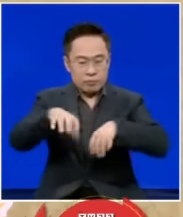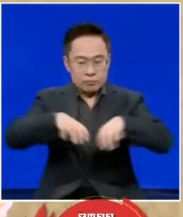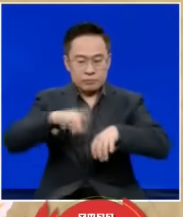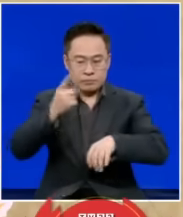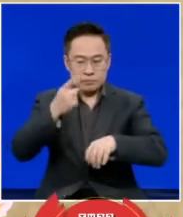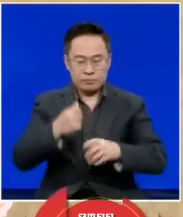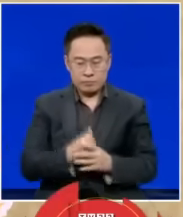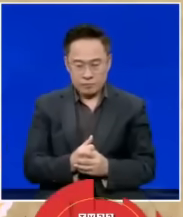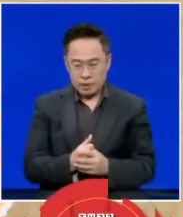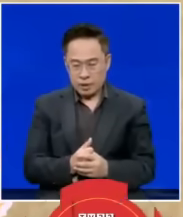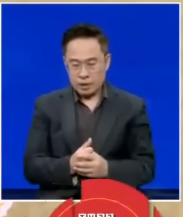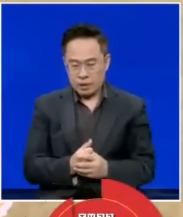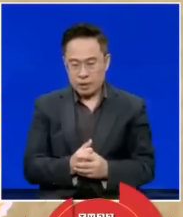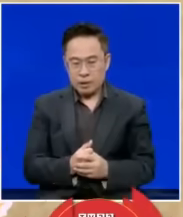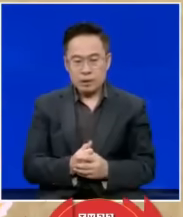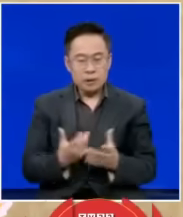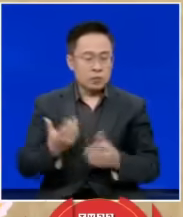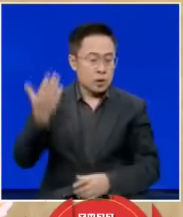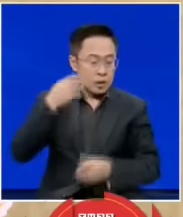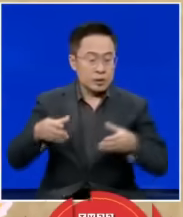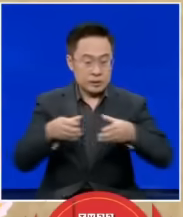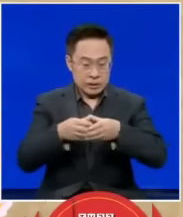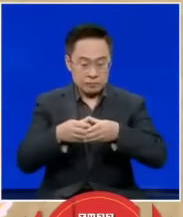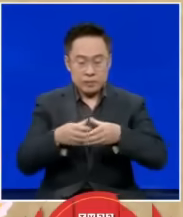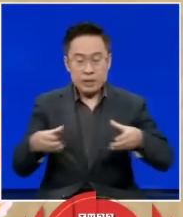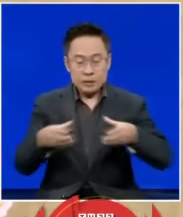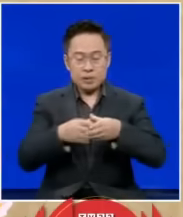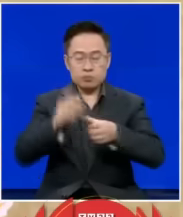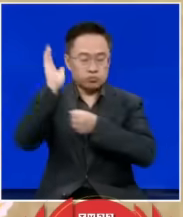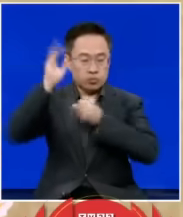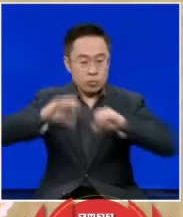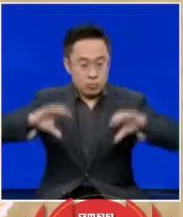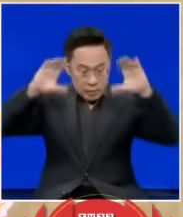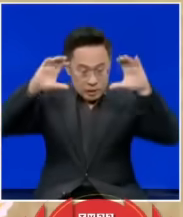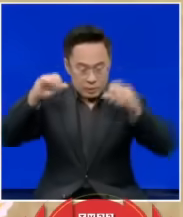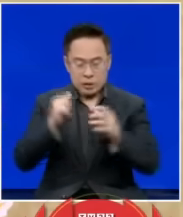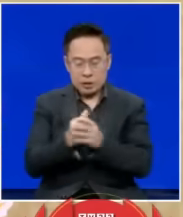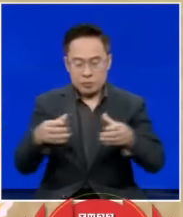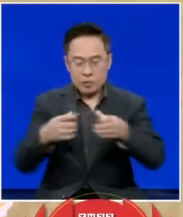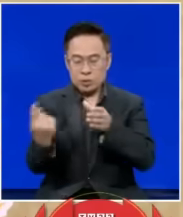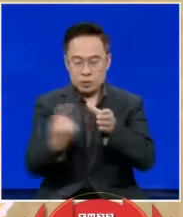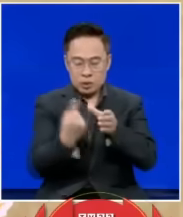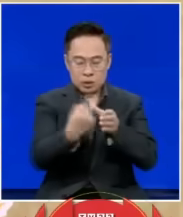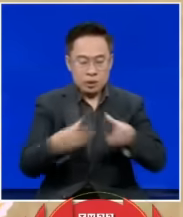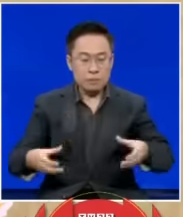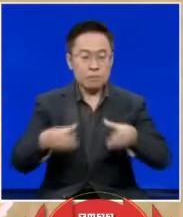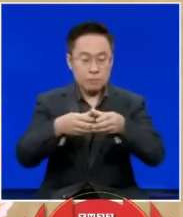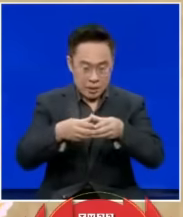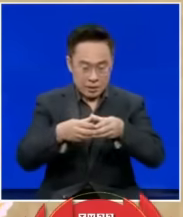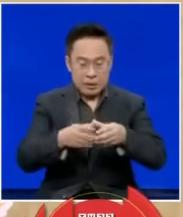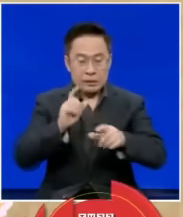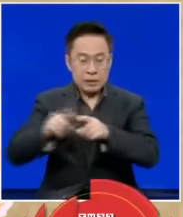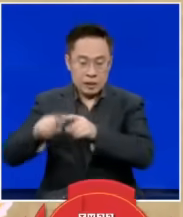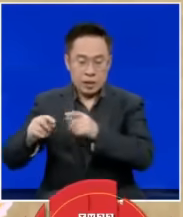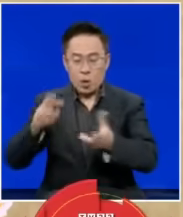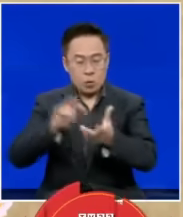หน่อยก็บอกปกติทีมโฆษกมาจากพรรคไหนเขาก็จะชี้แจงของพรรคตัวเองใช่ไหมแต่นี้นายกบอกไม่จำเป็นแล้วข้ามพร